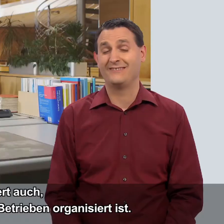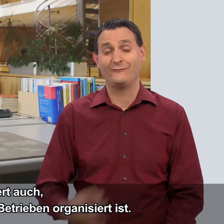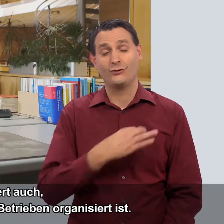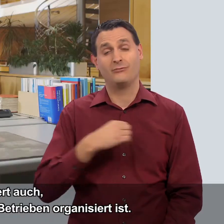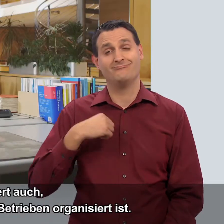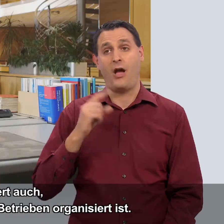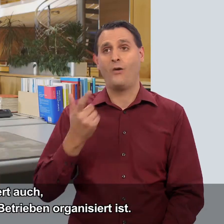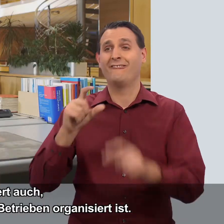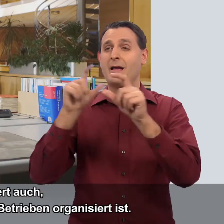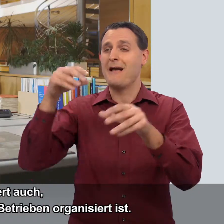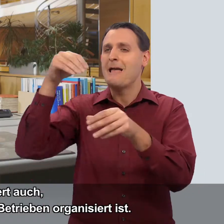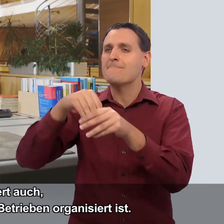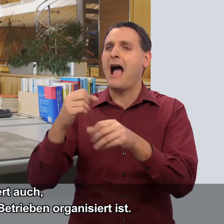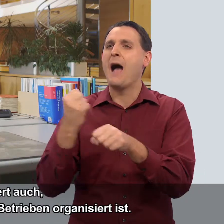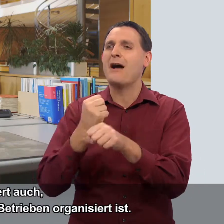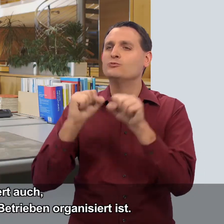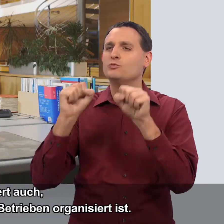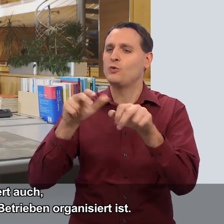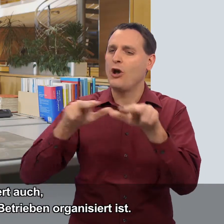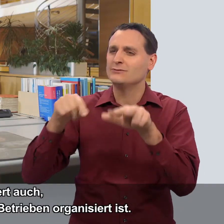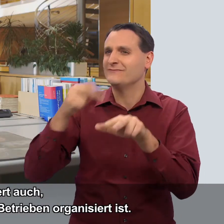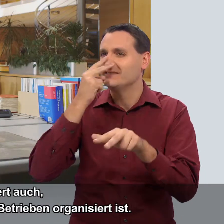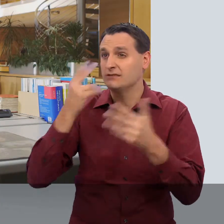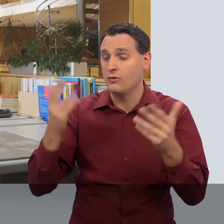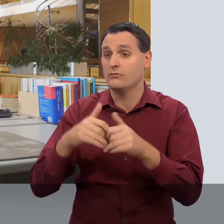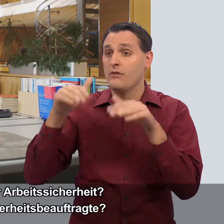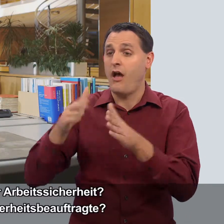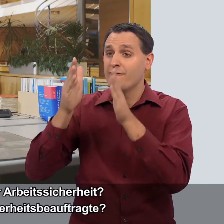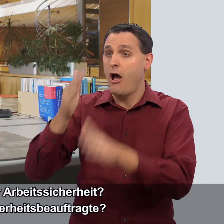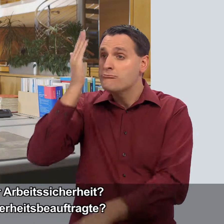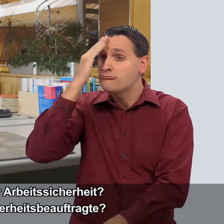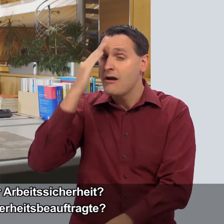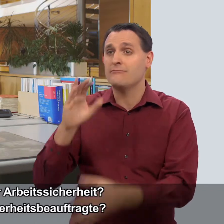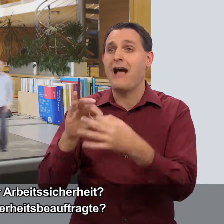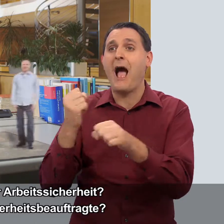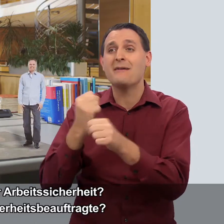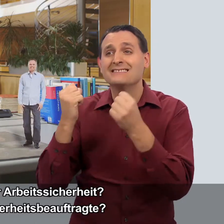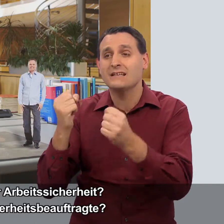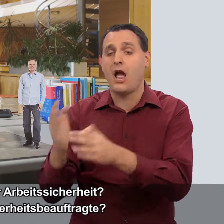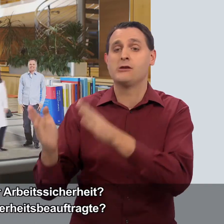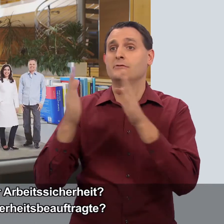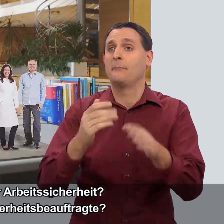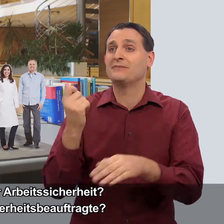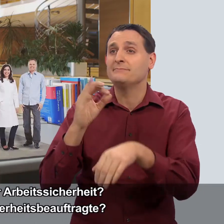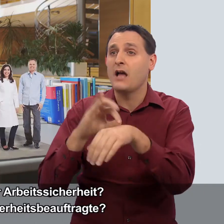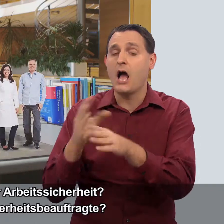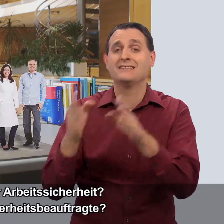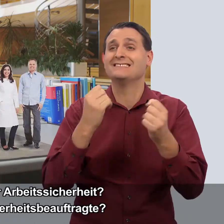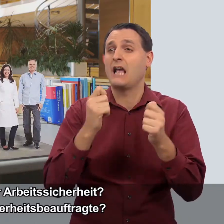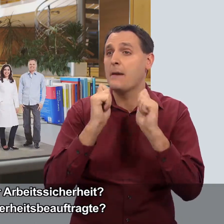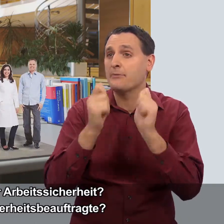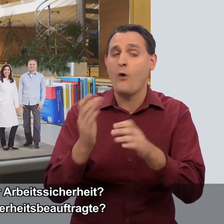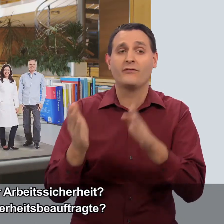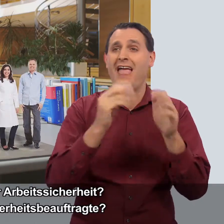Uns interessiert auch, wie der Arbeitsschutz in den Betrieben organisiert ist. Gibt es eine Fachkraft für Arbeitssicherheit, einen Betriebsarzt,